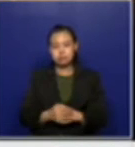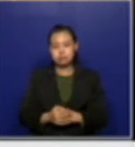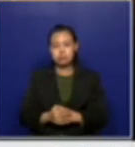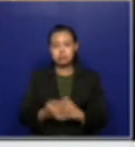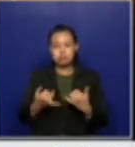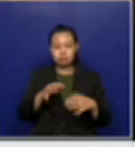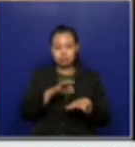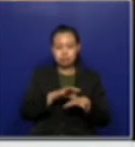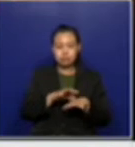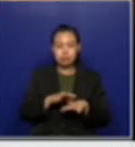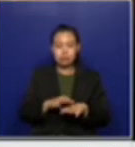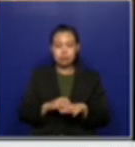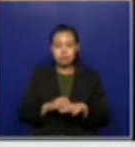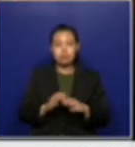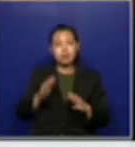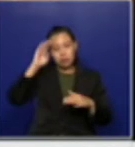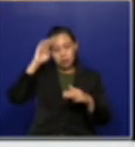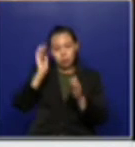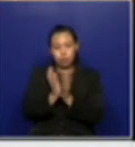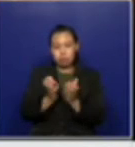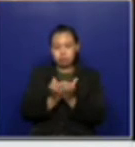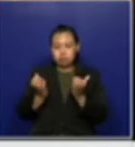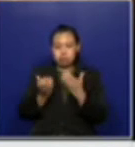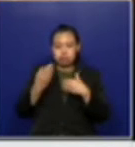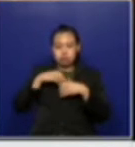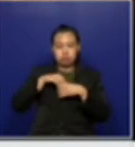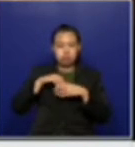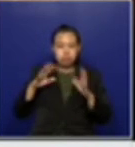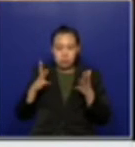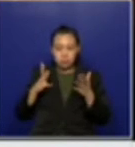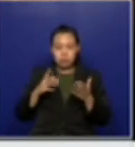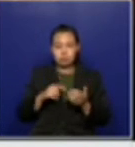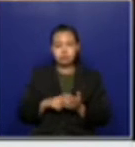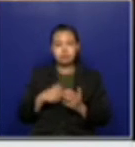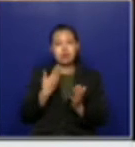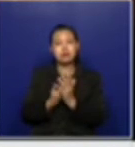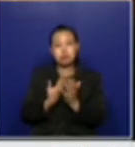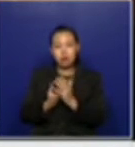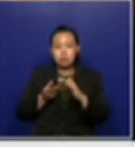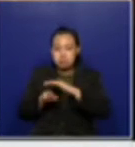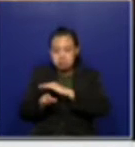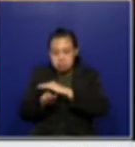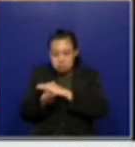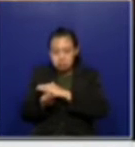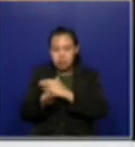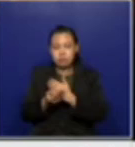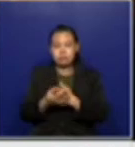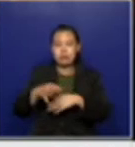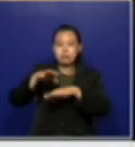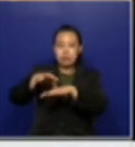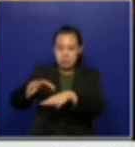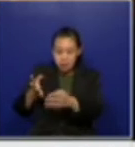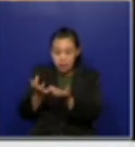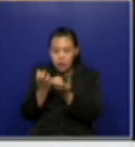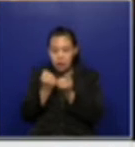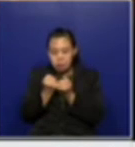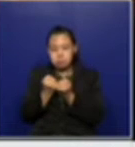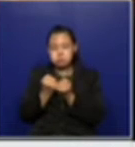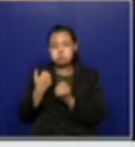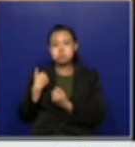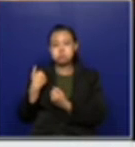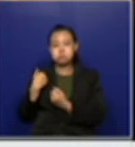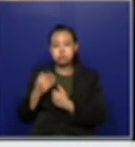ธรรมไม่มีระบบคุณธรรมมีการใช้เงินเข้าสู่ตำแหน่งหน้าที่ผมยกตัวอย่างตำแห